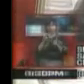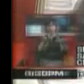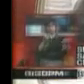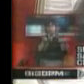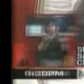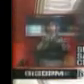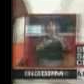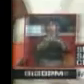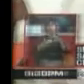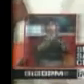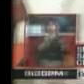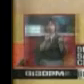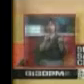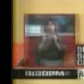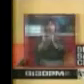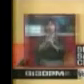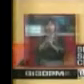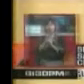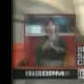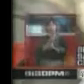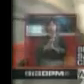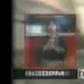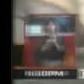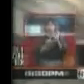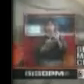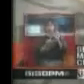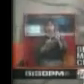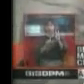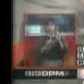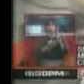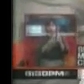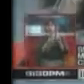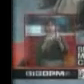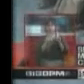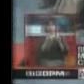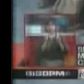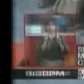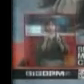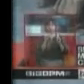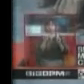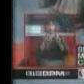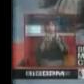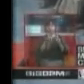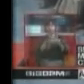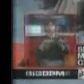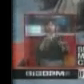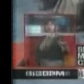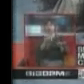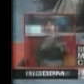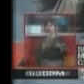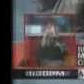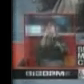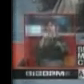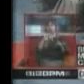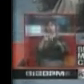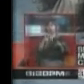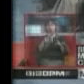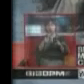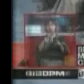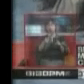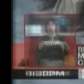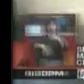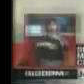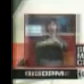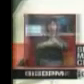tsa-tsa, mula kay FDR hanggang kay Arroyo. Pero agad iginiit ni Enrile, hindi nila ito gagamitin sa pagpapalawig ng termino ng